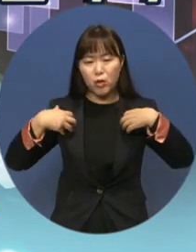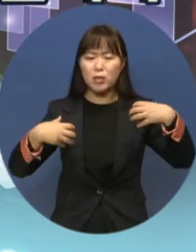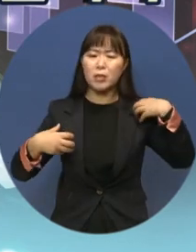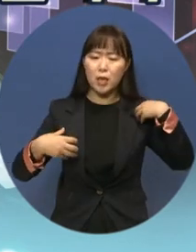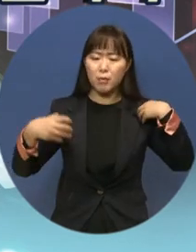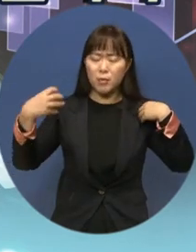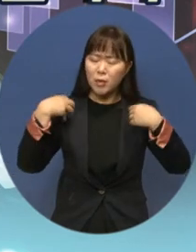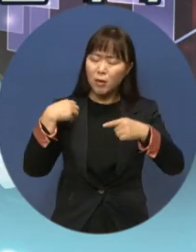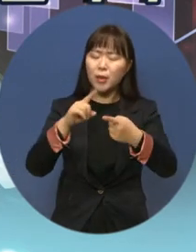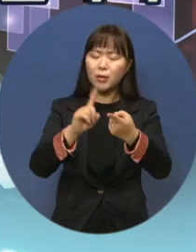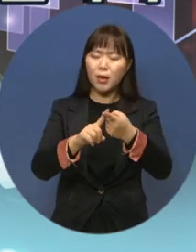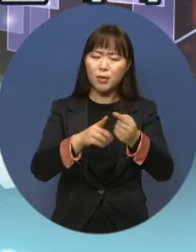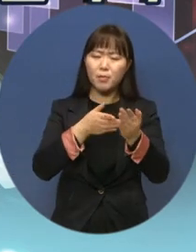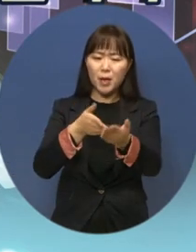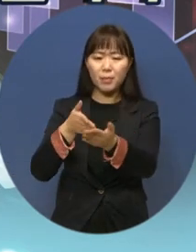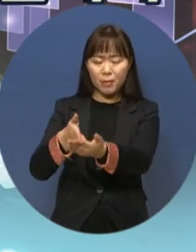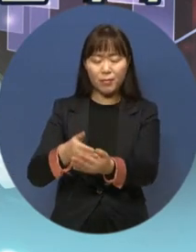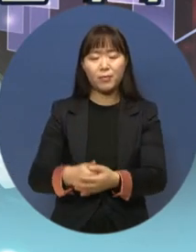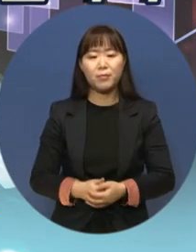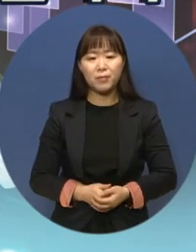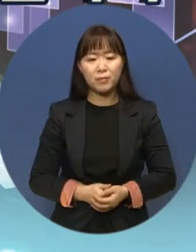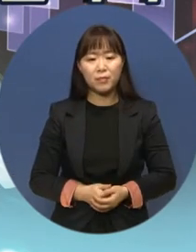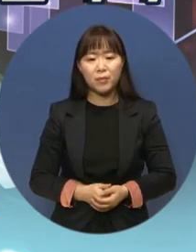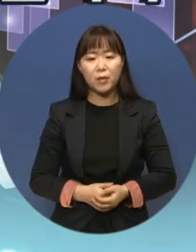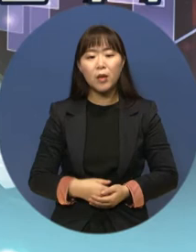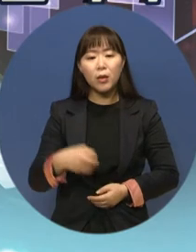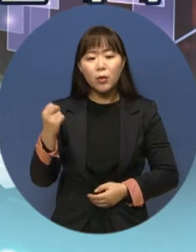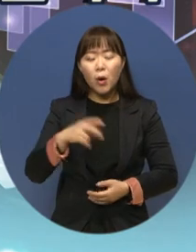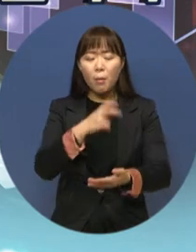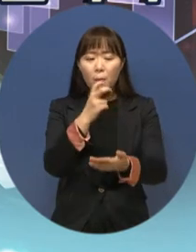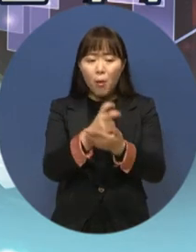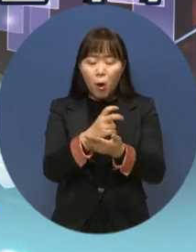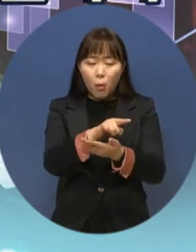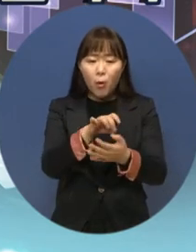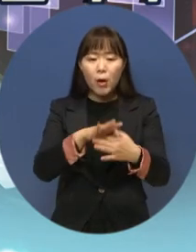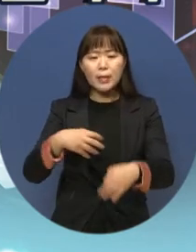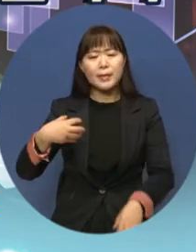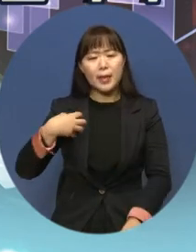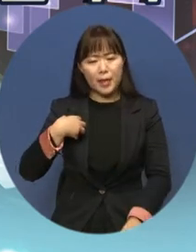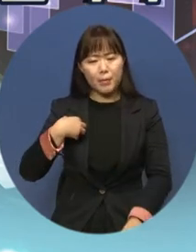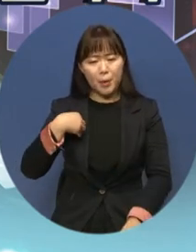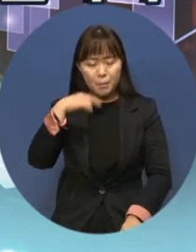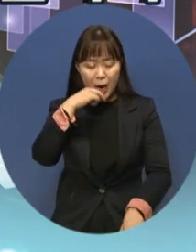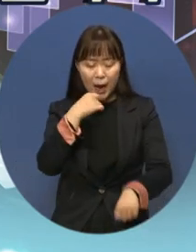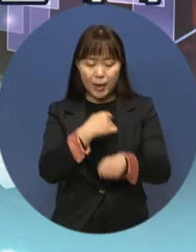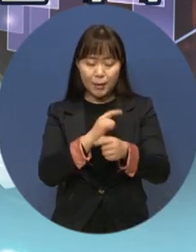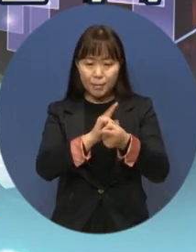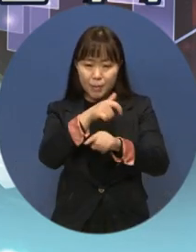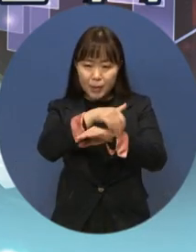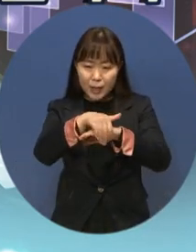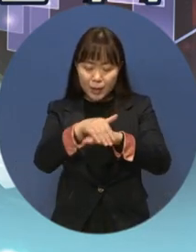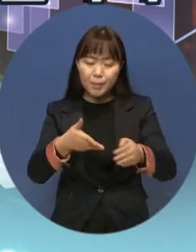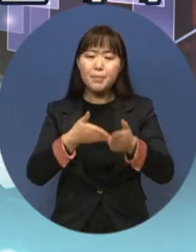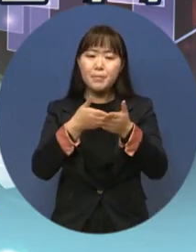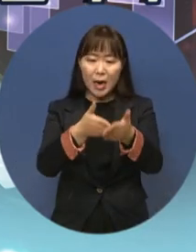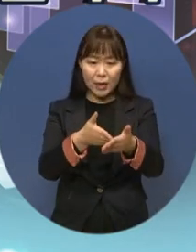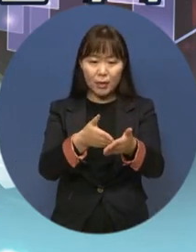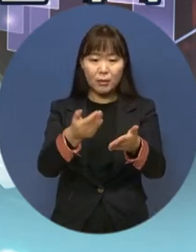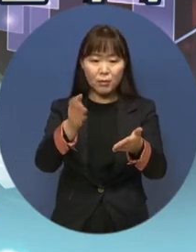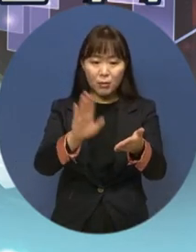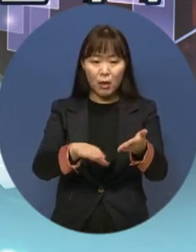책임을 강조하고 있습니다. 더불어 법적 책임을 강화하는 대책을 제시하고